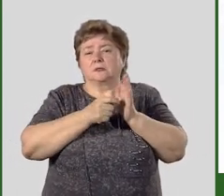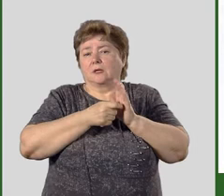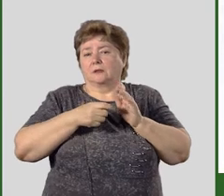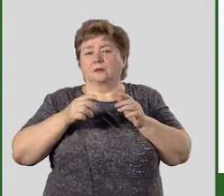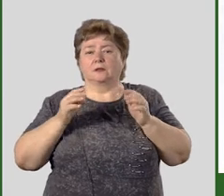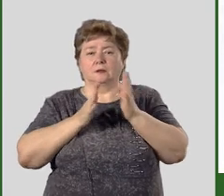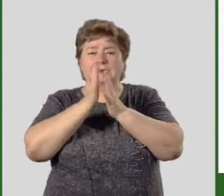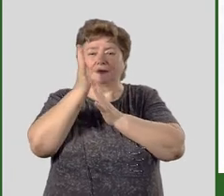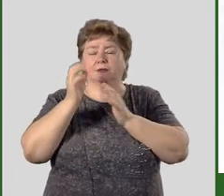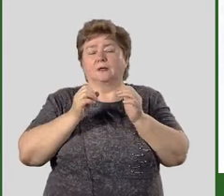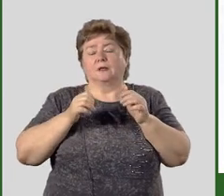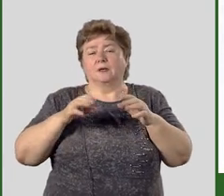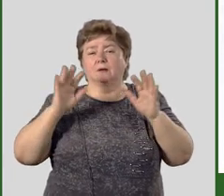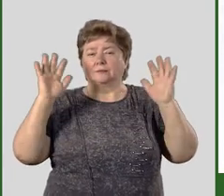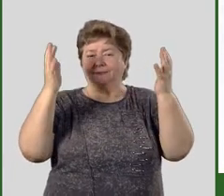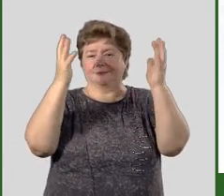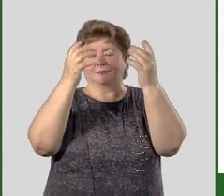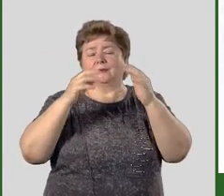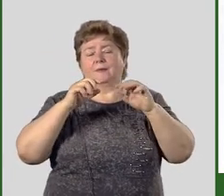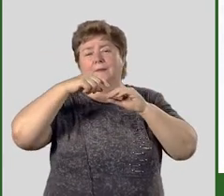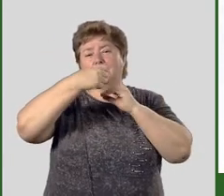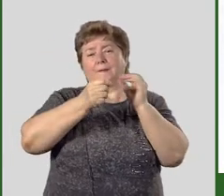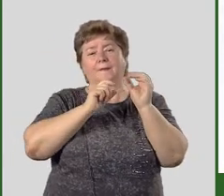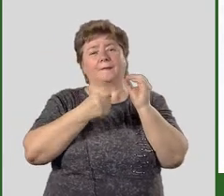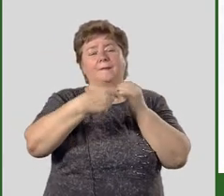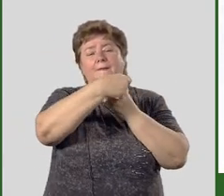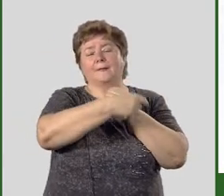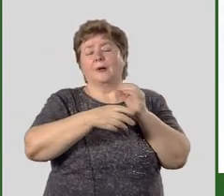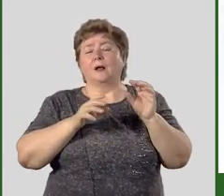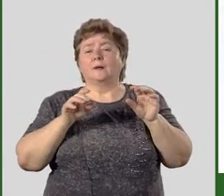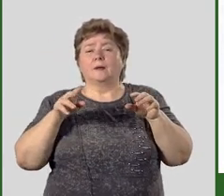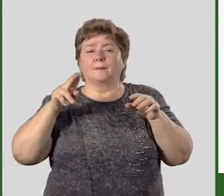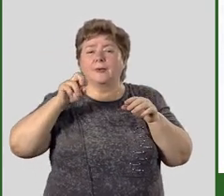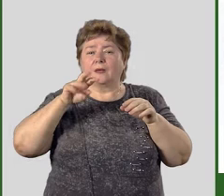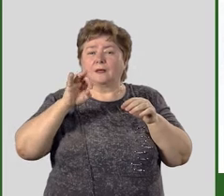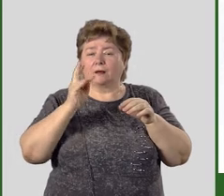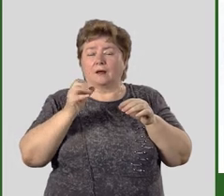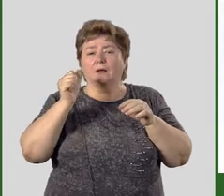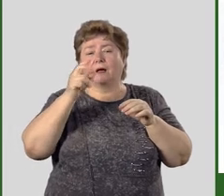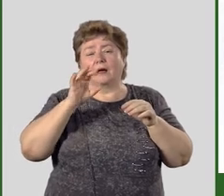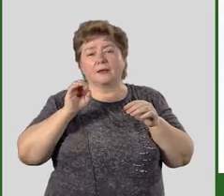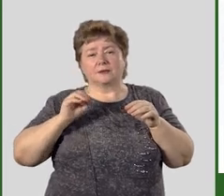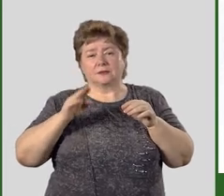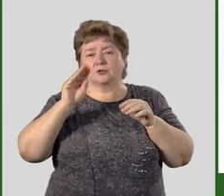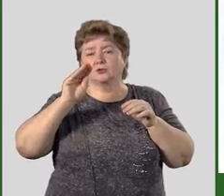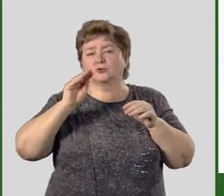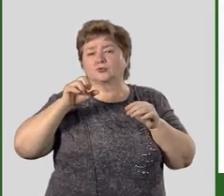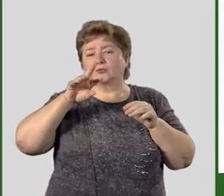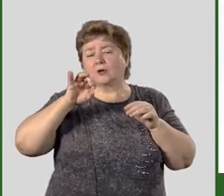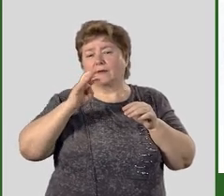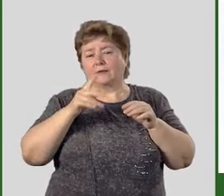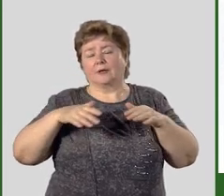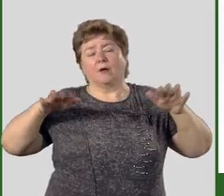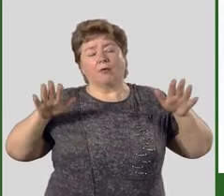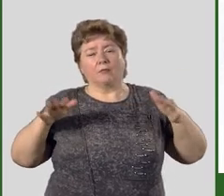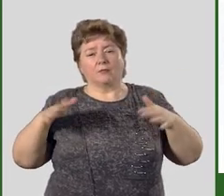тростника, рощи стройных пальм. Стаи пеликанов, аистов, журавлей